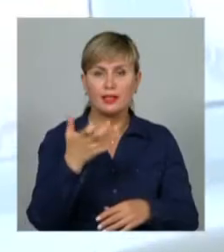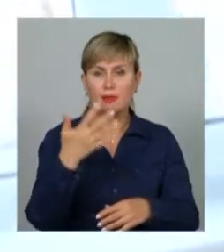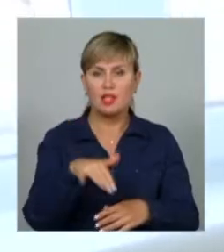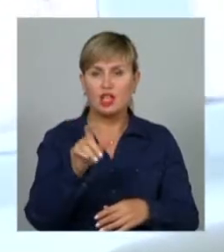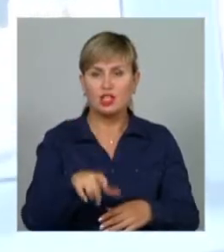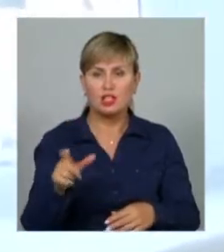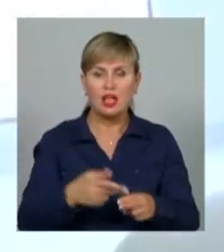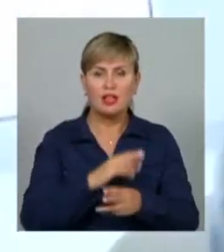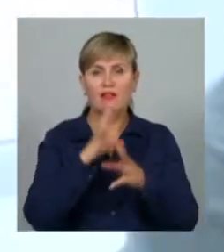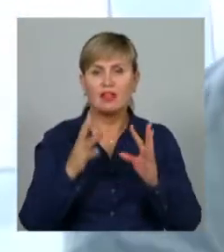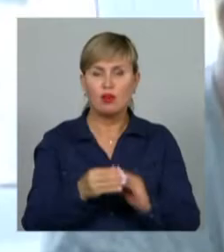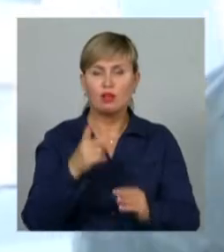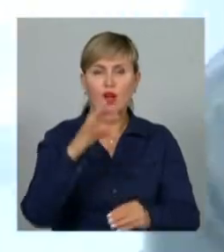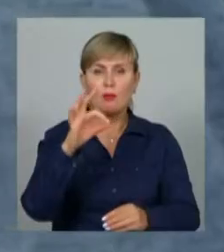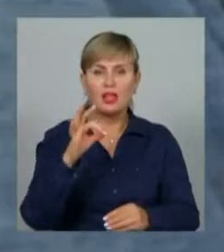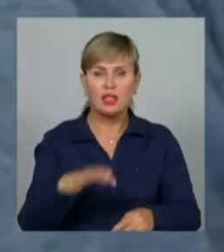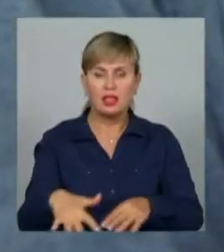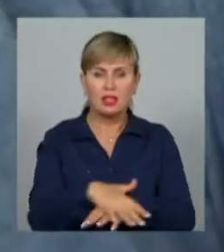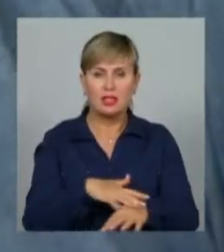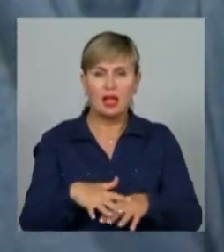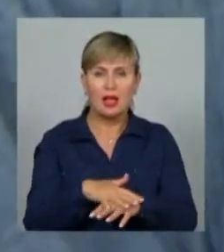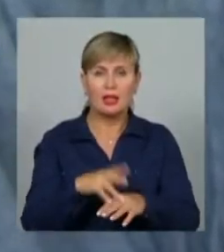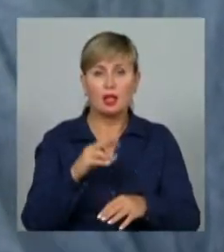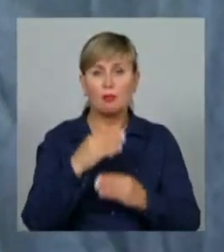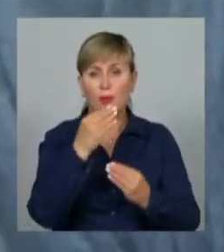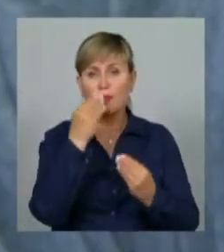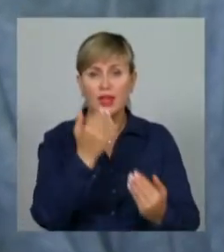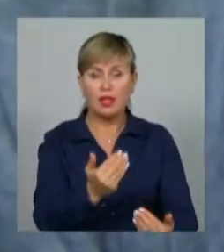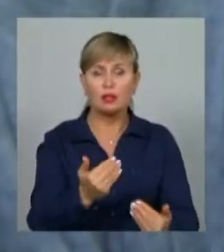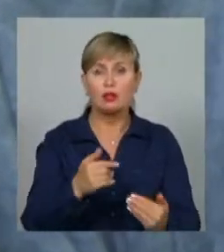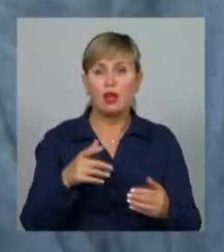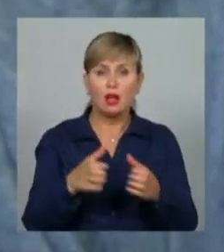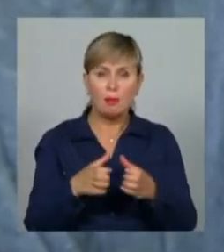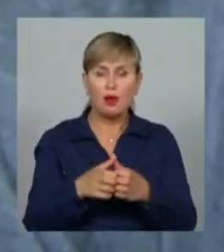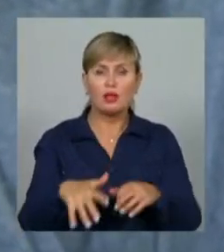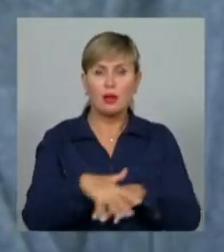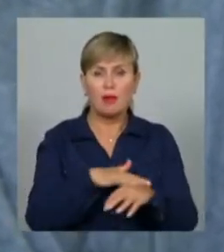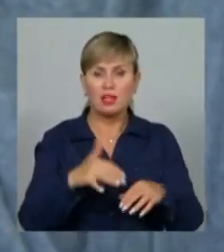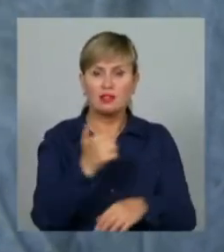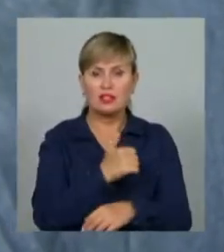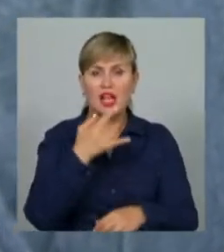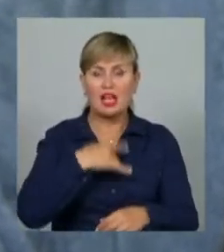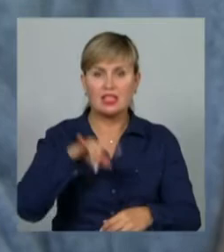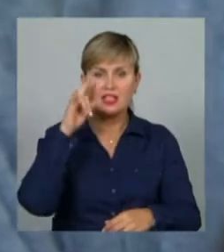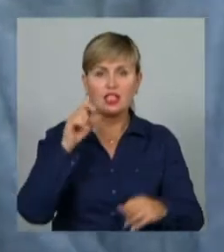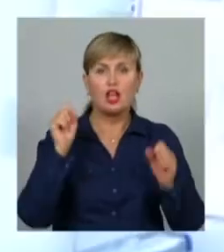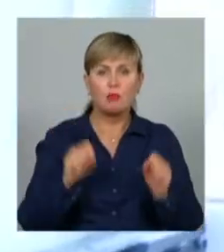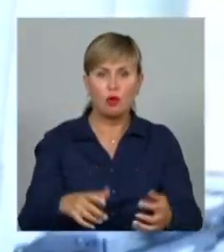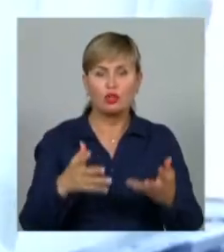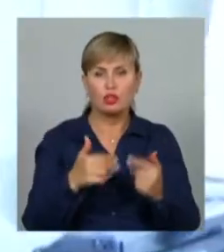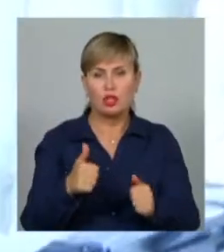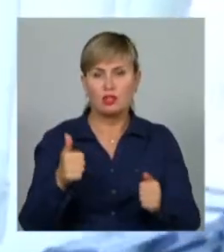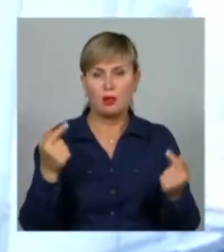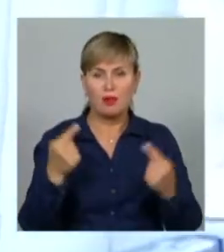человек. Это всего 2% населения. Тем самым, по мнению манжельсмена, кампанию по массовой иммунизации казахстанцев можно считать